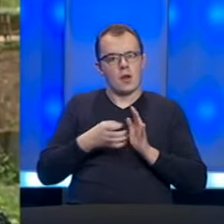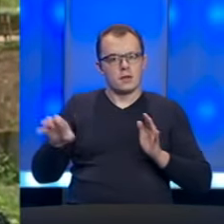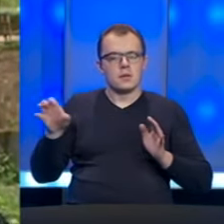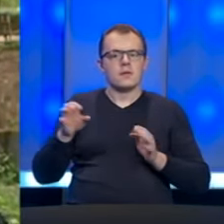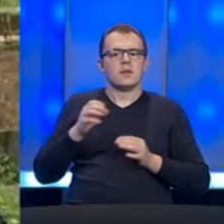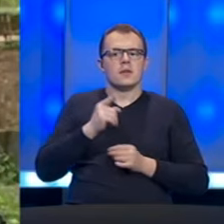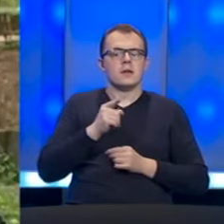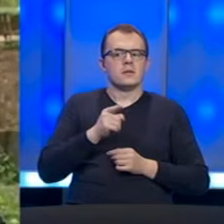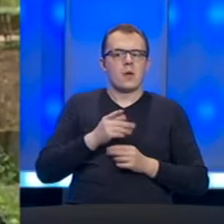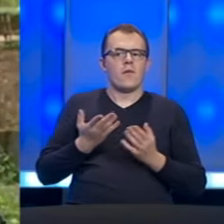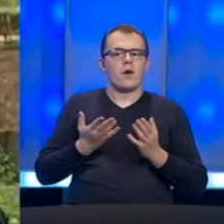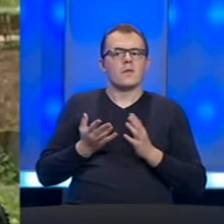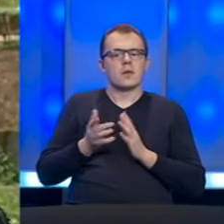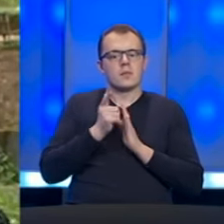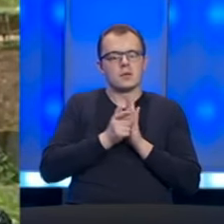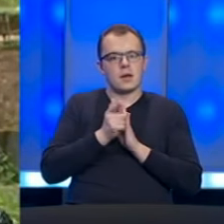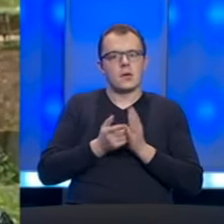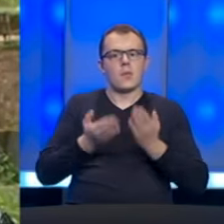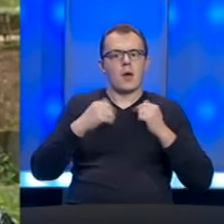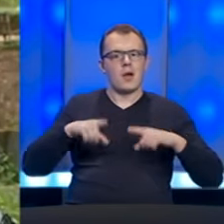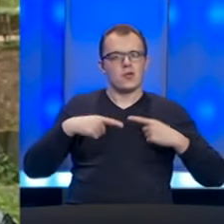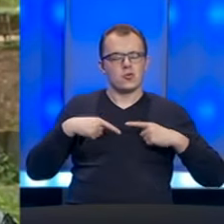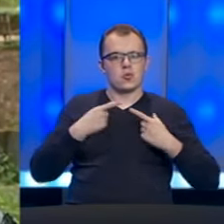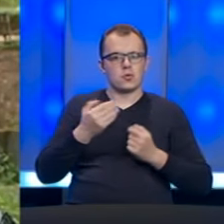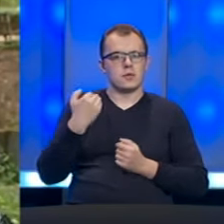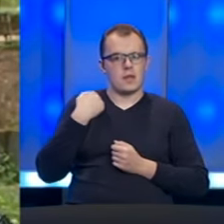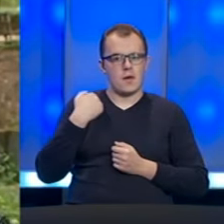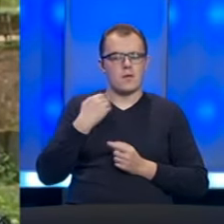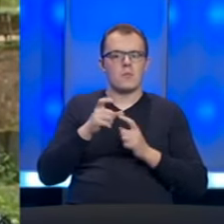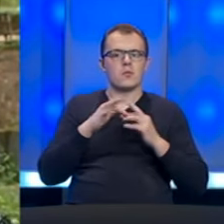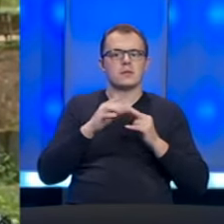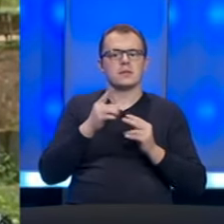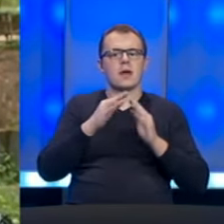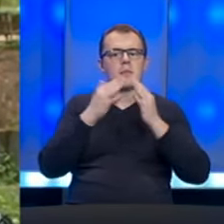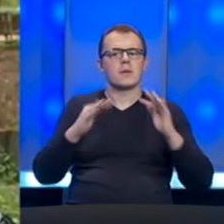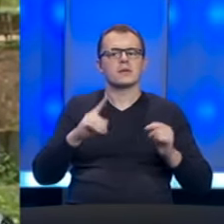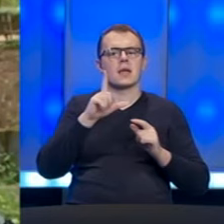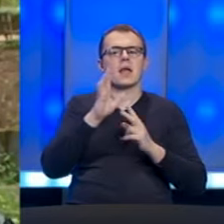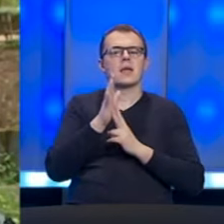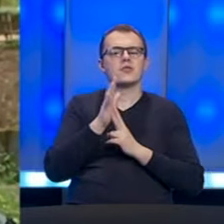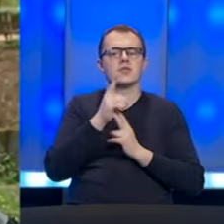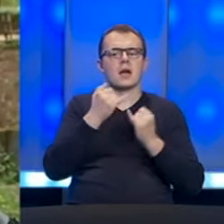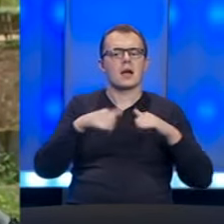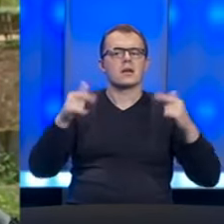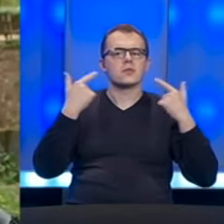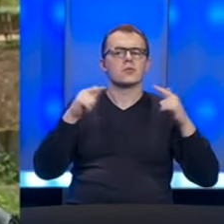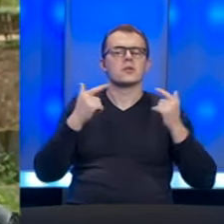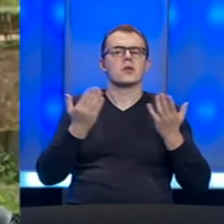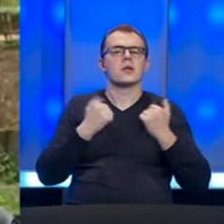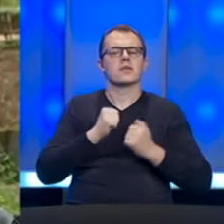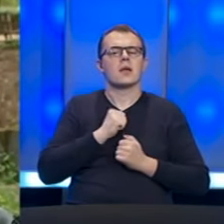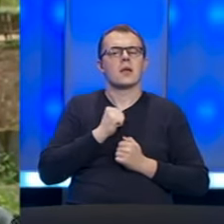sa ovakvim trendom. A jutros se javljamo sa brda Ilinčica, gradskog izletišta gdje se